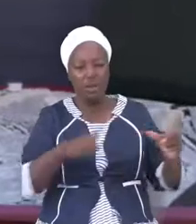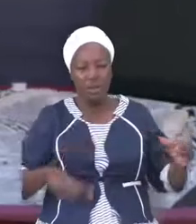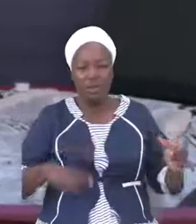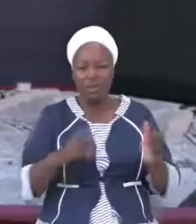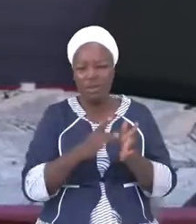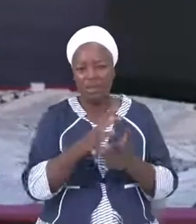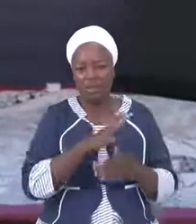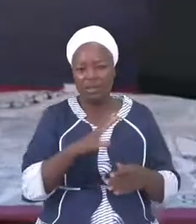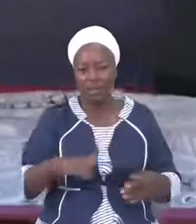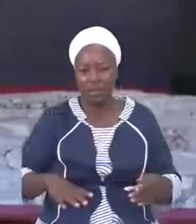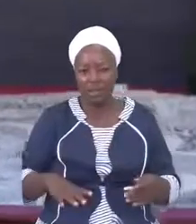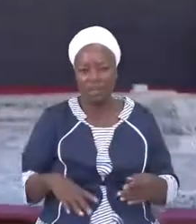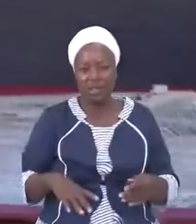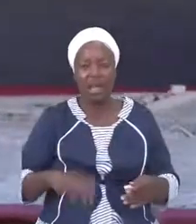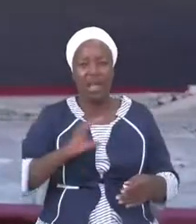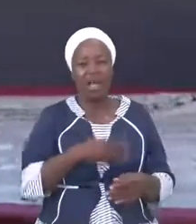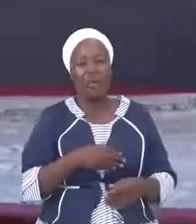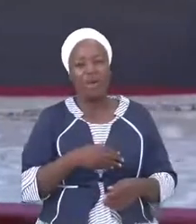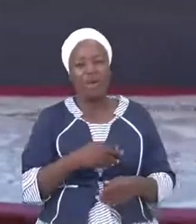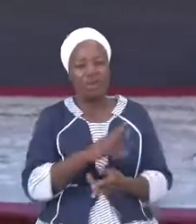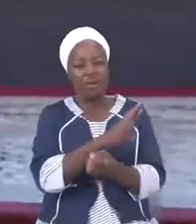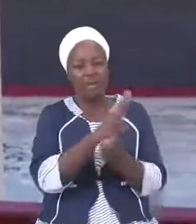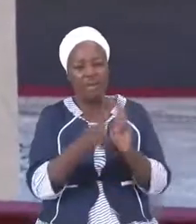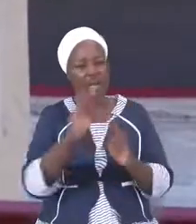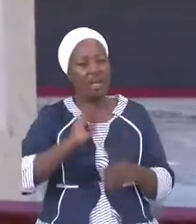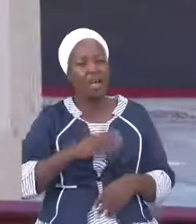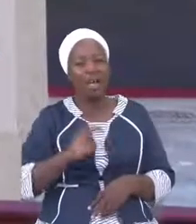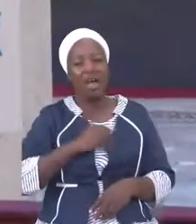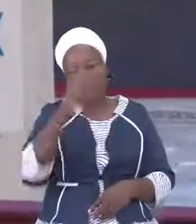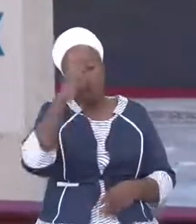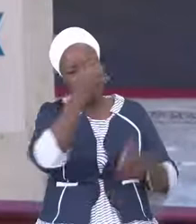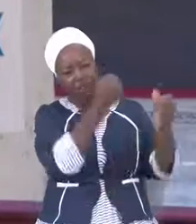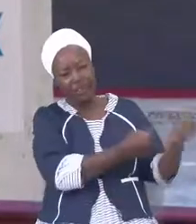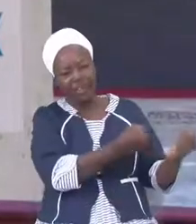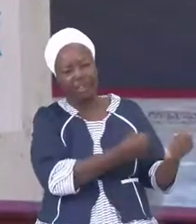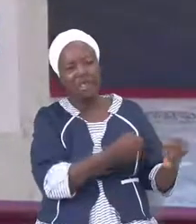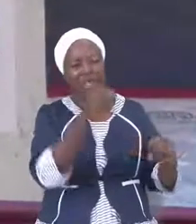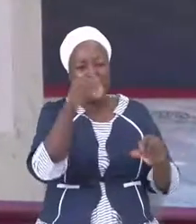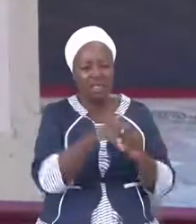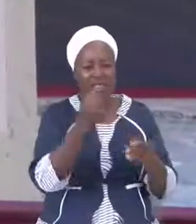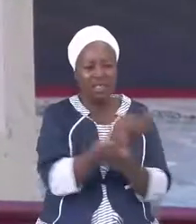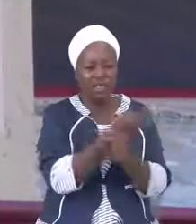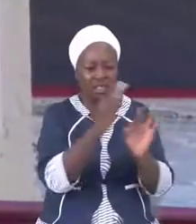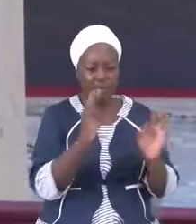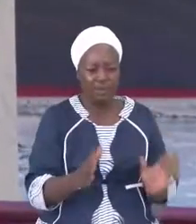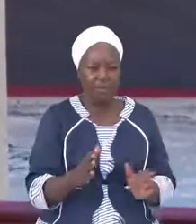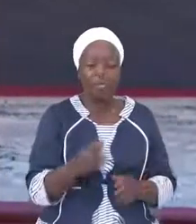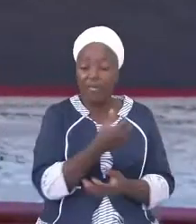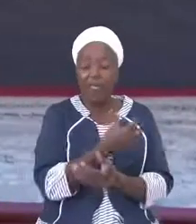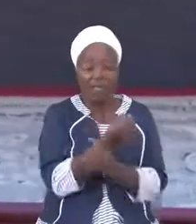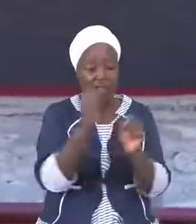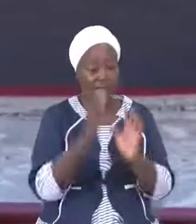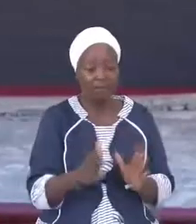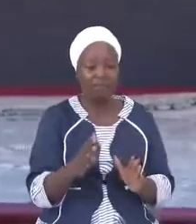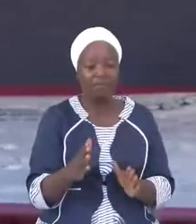La repentance envers Dieu et la foi en notre Seigneur Jésus-Christ. Ces deux choses, notre repentance et notre foi dans